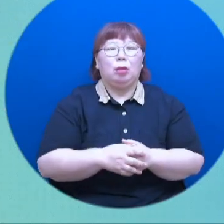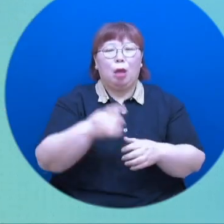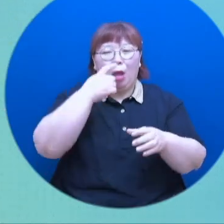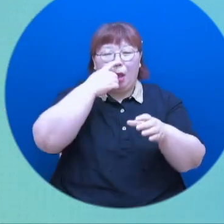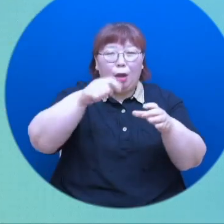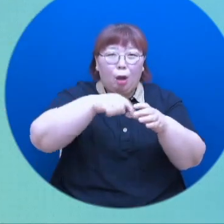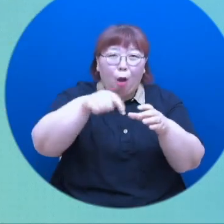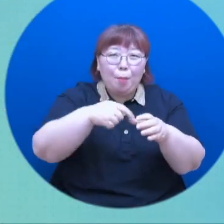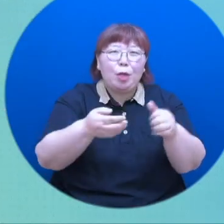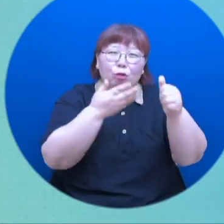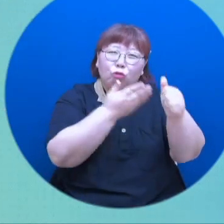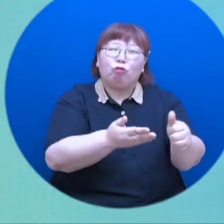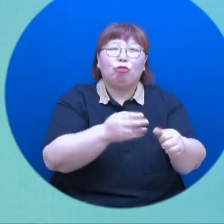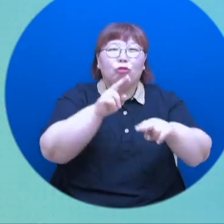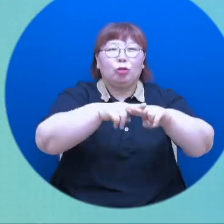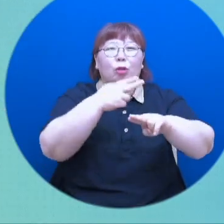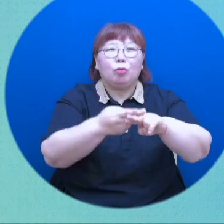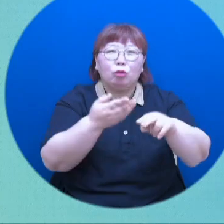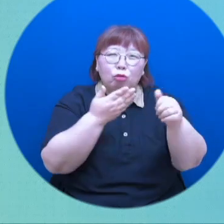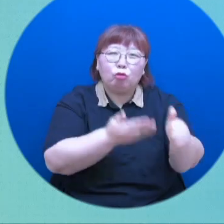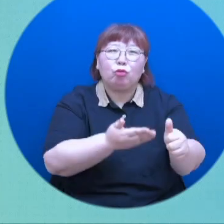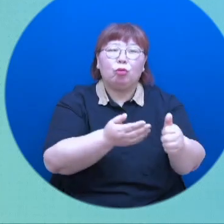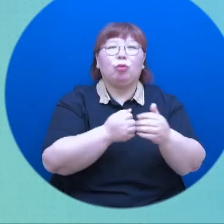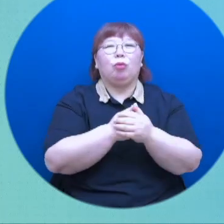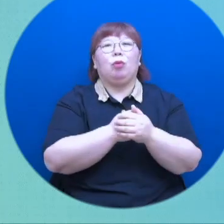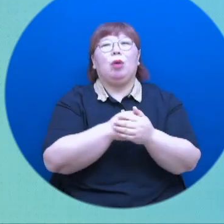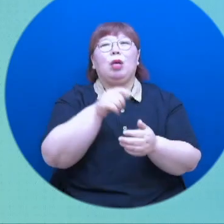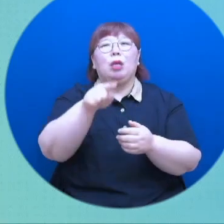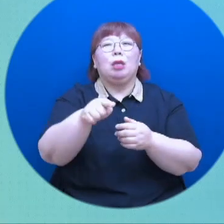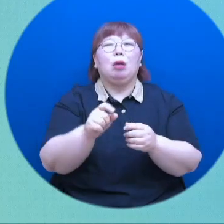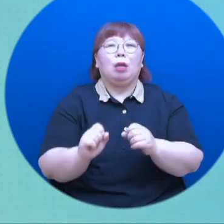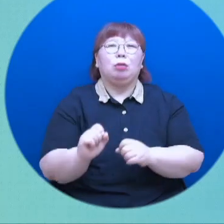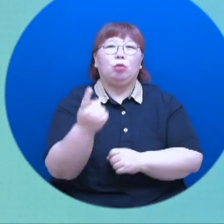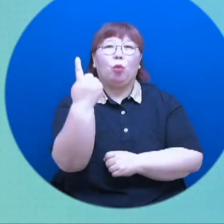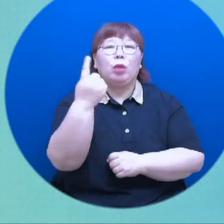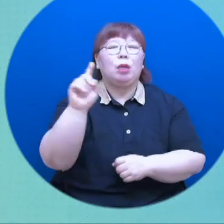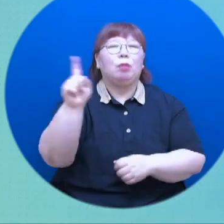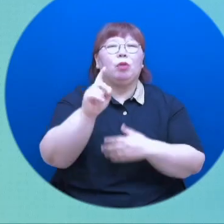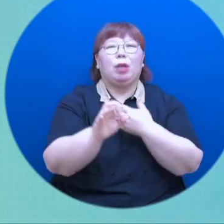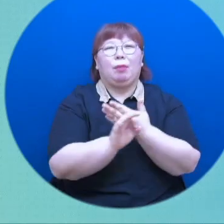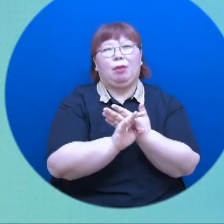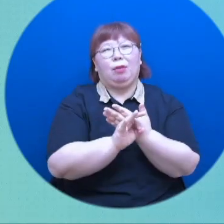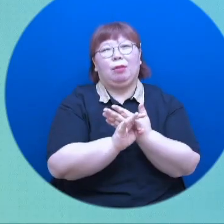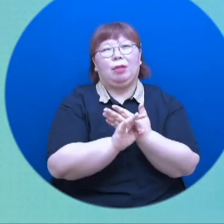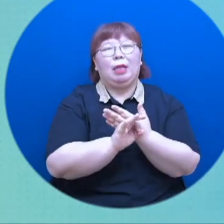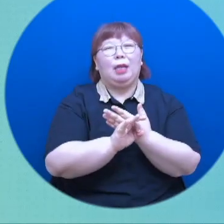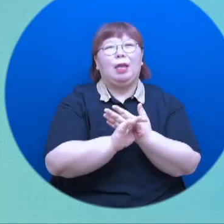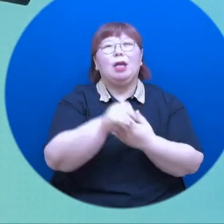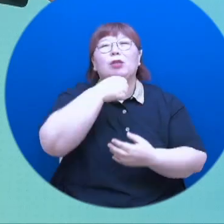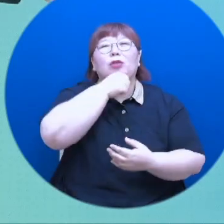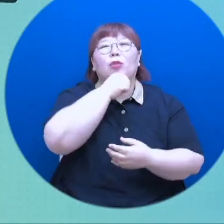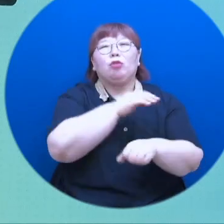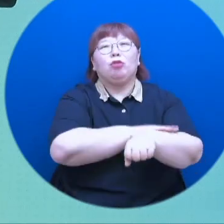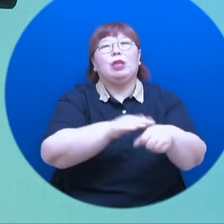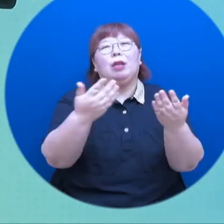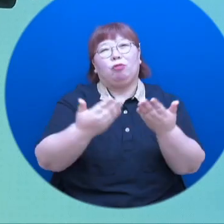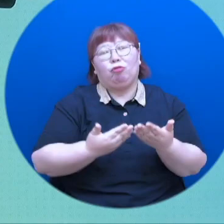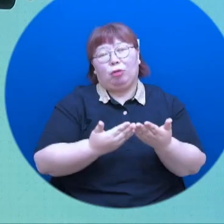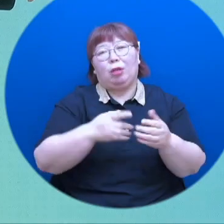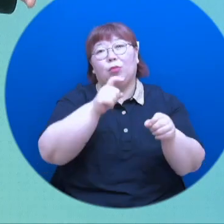드리고 선물도 드립니다. 그 동기가 뭐냐? 학점 잘 주세요. 그런 거잖아요. 동기가 있다는